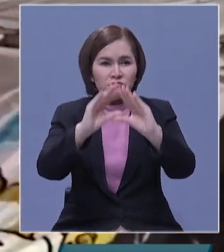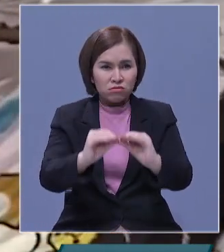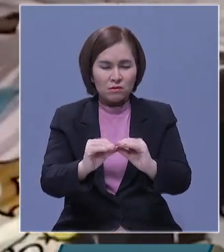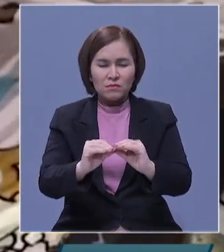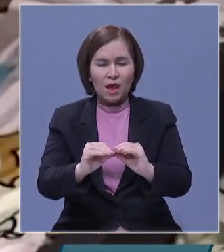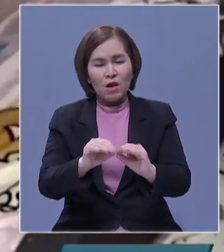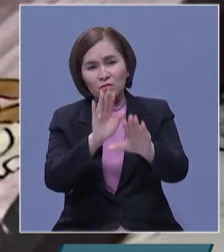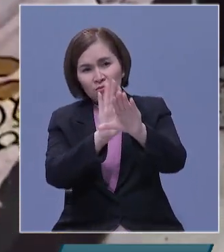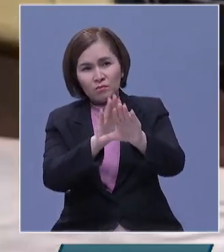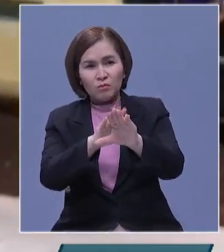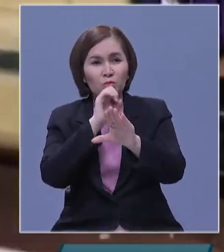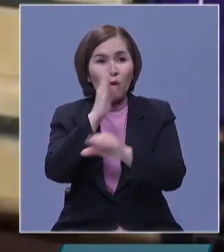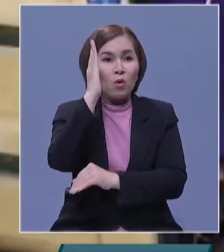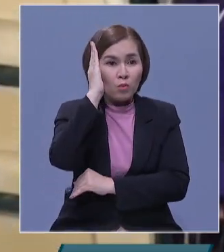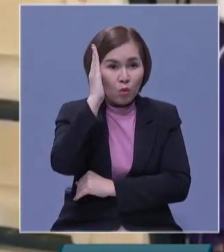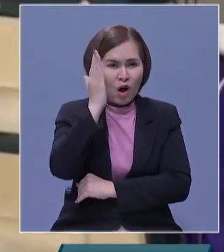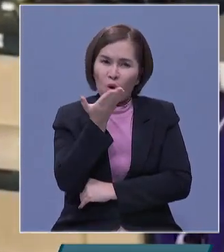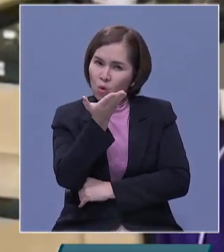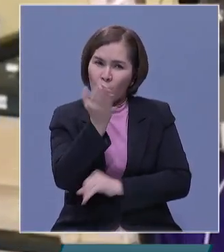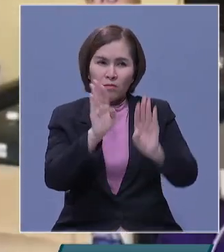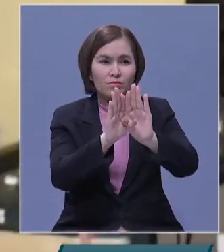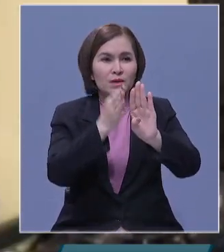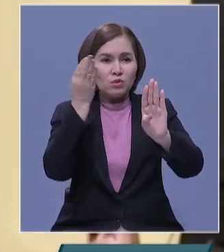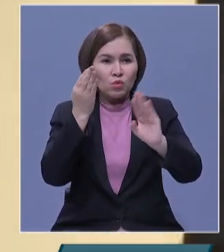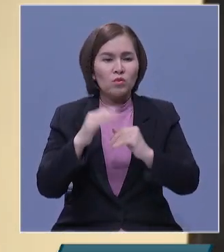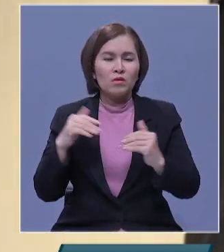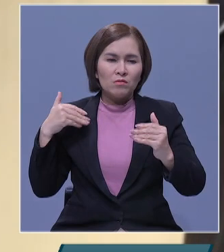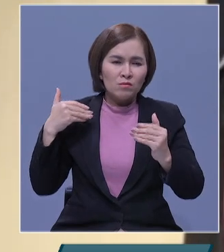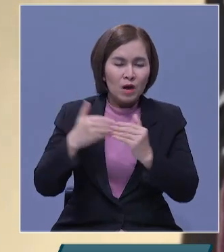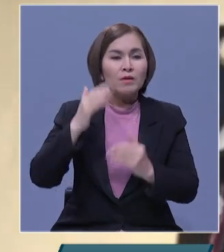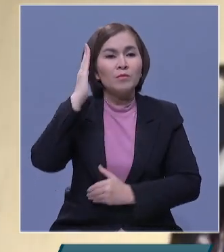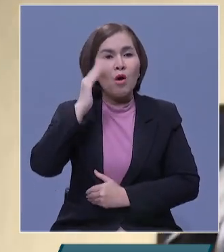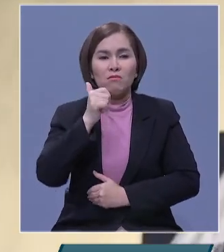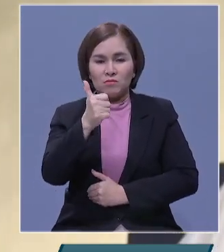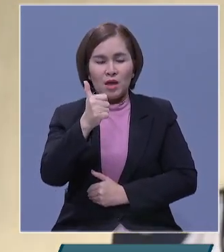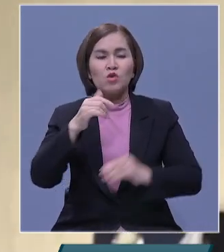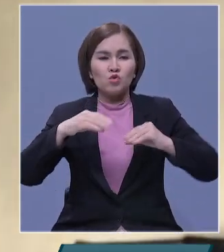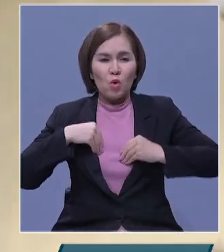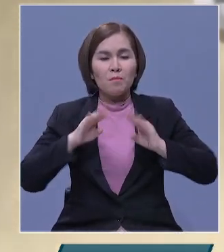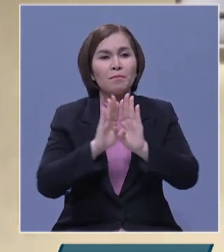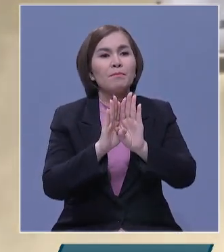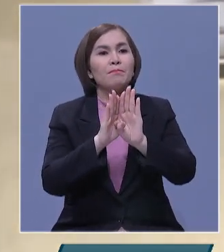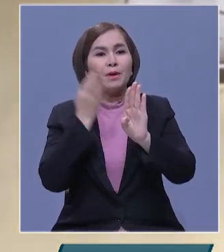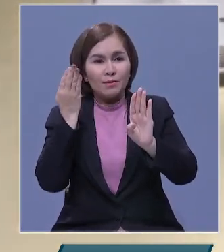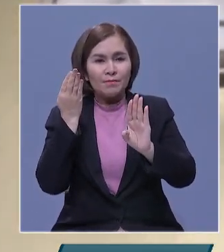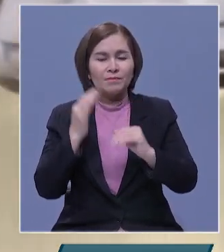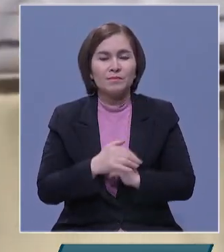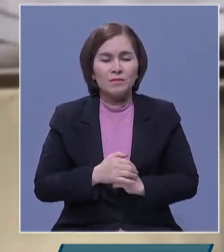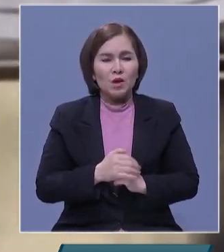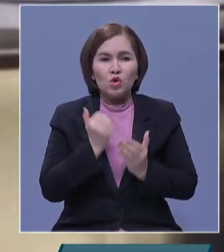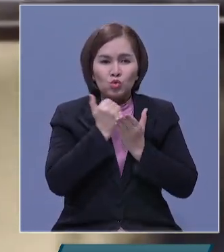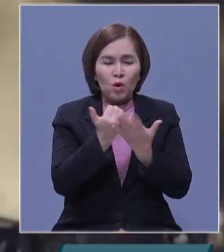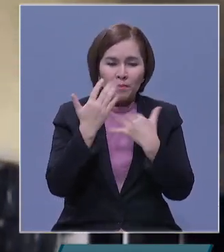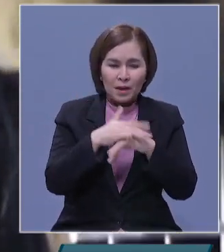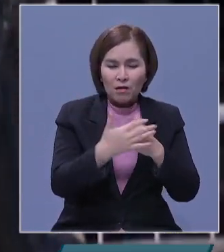เอผู้ที่ก่อเหตุเนี่ยแหละยอมเปิดประตูบ้านผ่านมาไม่นานค่ะนายเอก็ยอมเปิดประตูบ้านให้เจ้าหน้าที่ก็ช่วยนำตัวออกมา